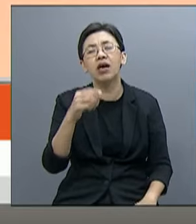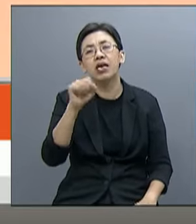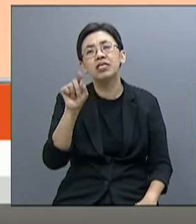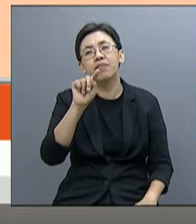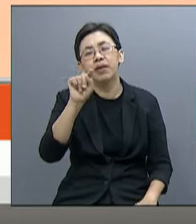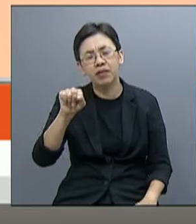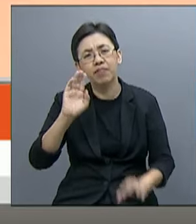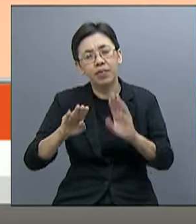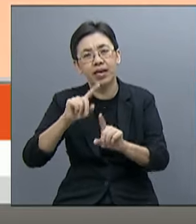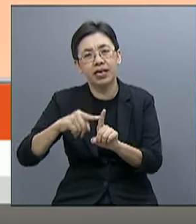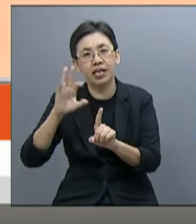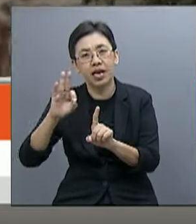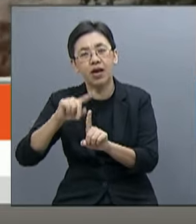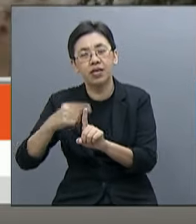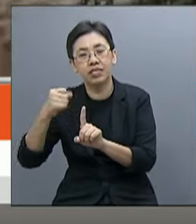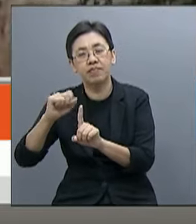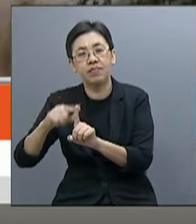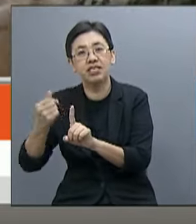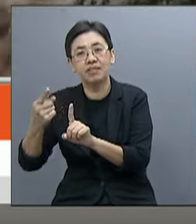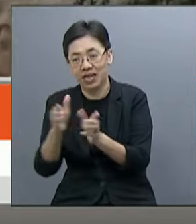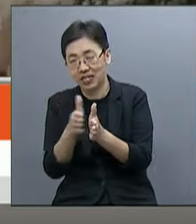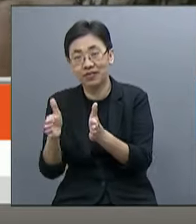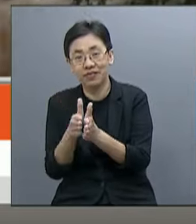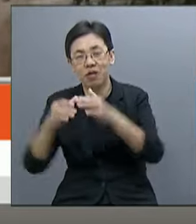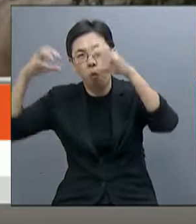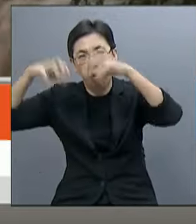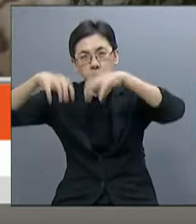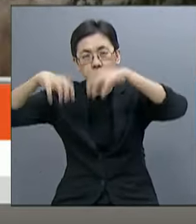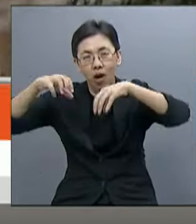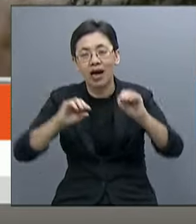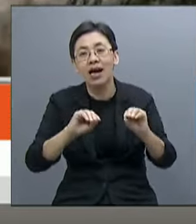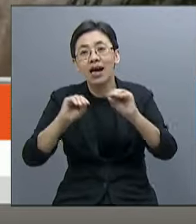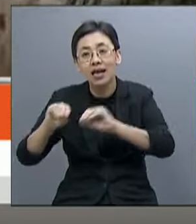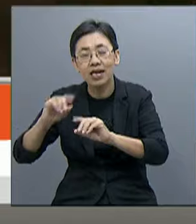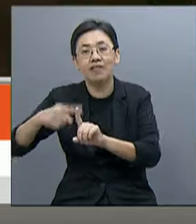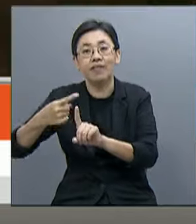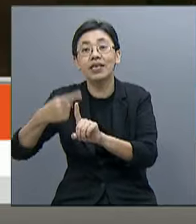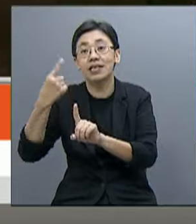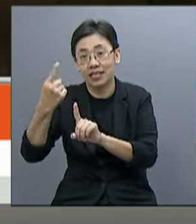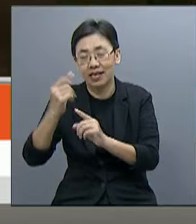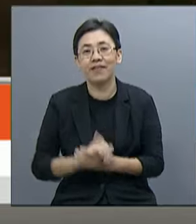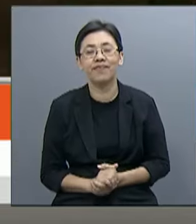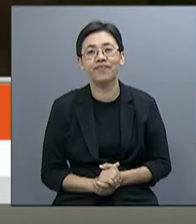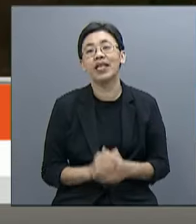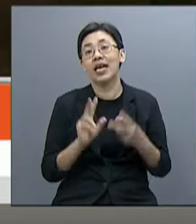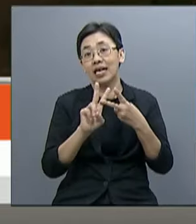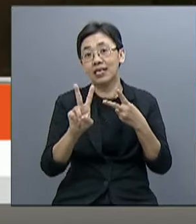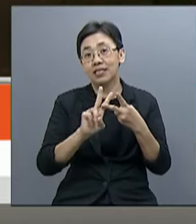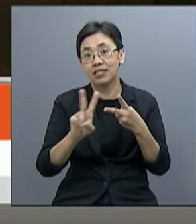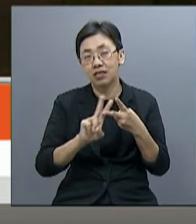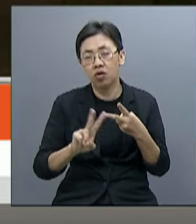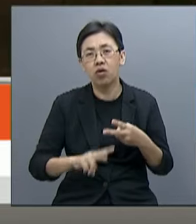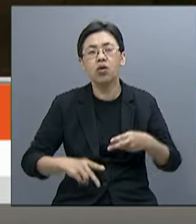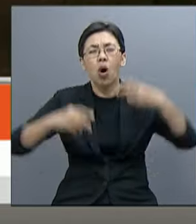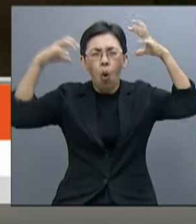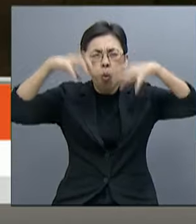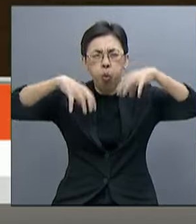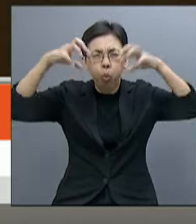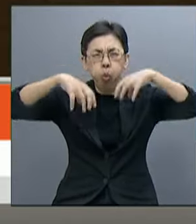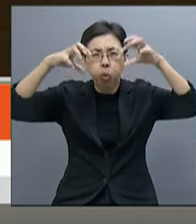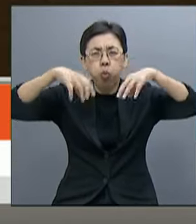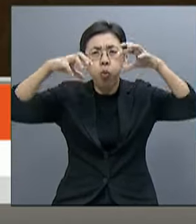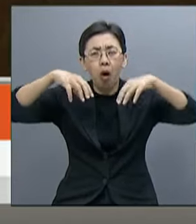คมและพฤศจิกายนนู่นนะครับเลื่อนไปเดือนหนึ่งนะครับอันนั้นที่หนึ่งอันที่สองนะความรุนแรงของลานินญานี่จะ